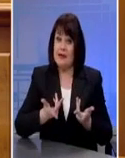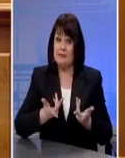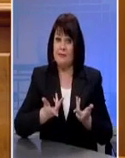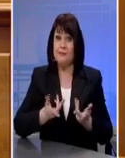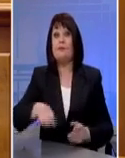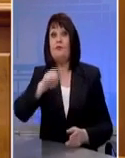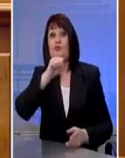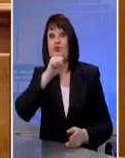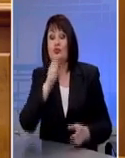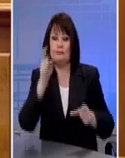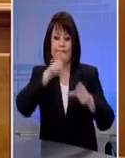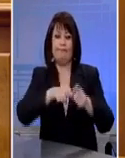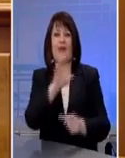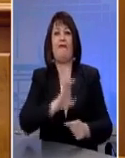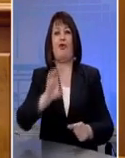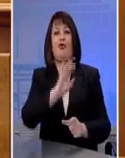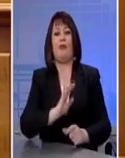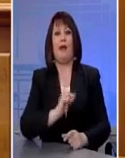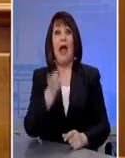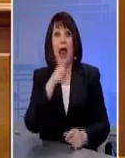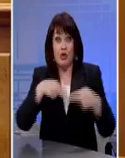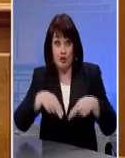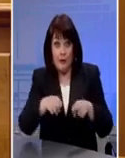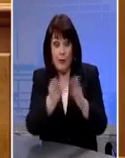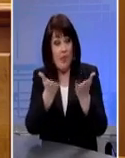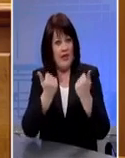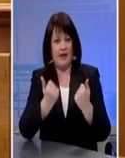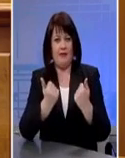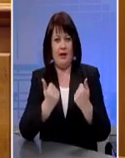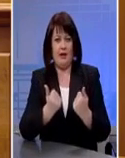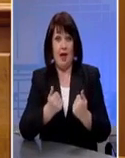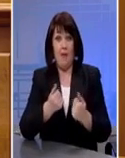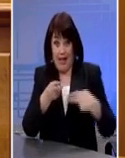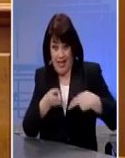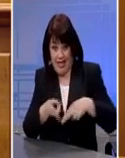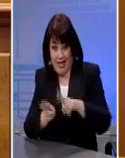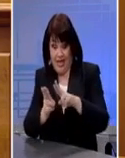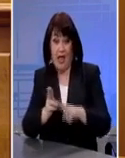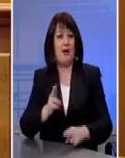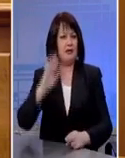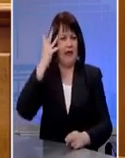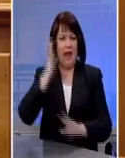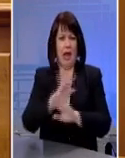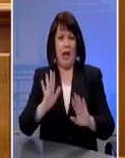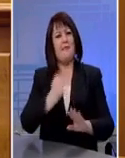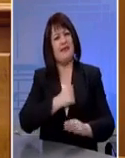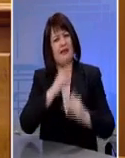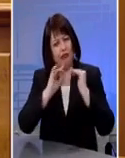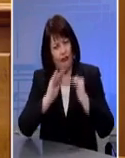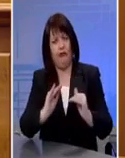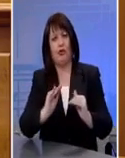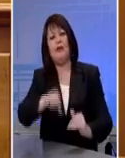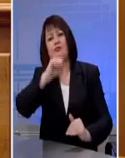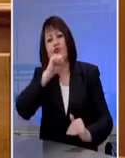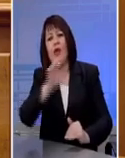με την Ευρώπη. Δεν υπήρχε δρόμος εκτός Ευρώπης. Ήταν τρέλα. Έτσι πιστεύω και το πιστεύω ακόμη. Και